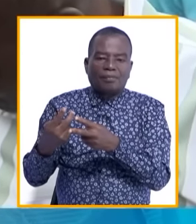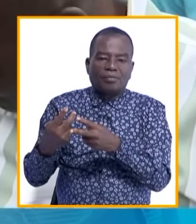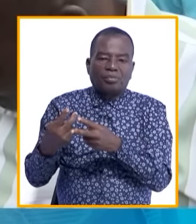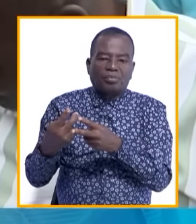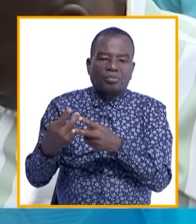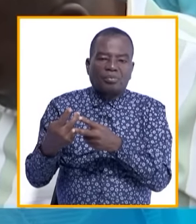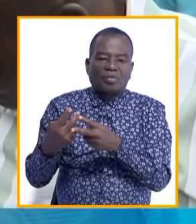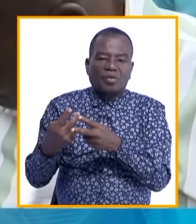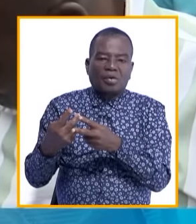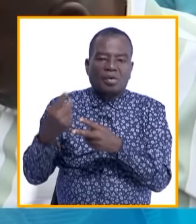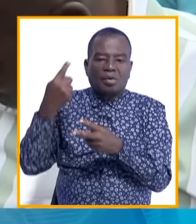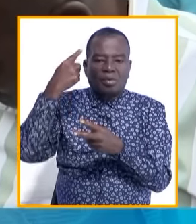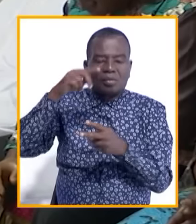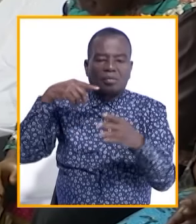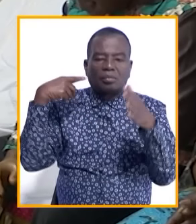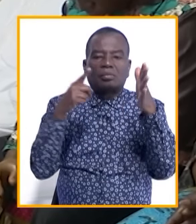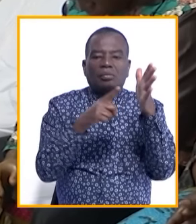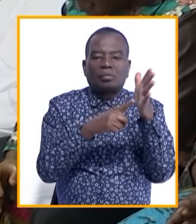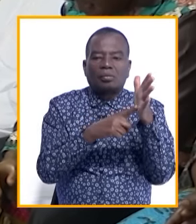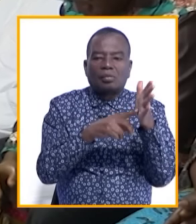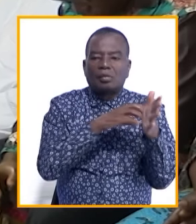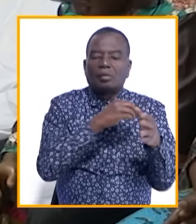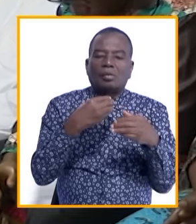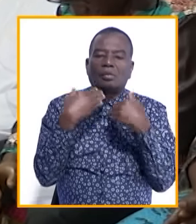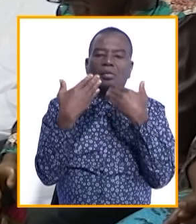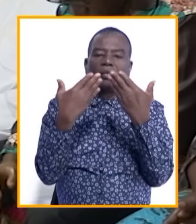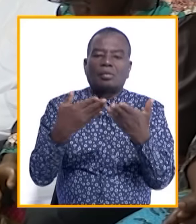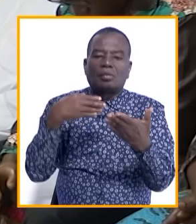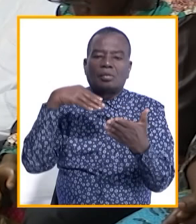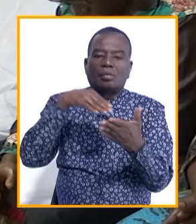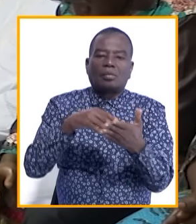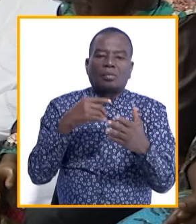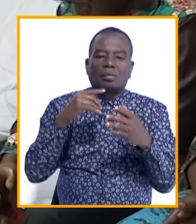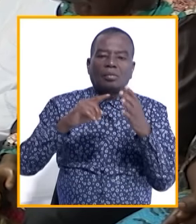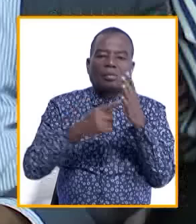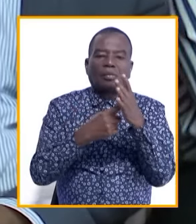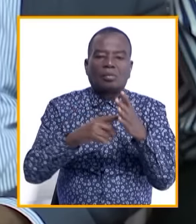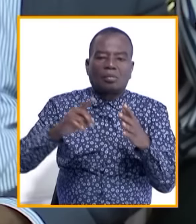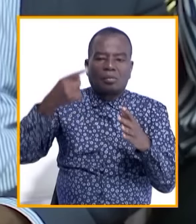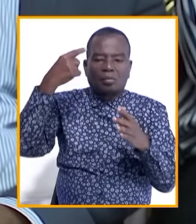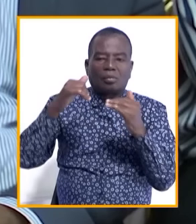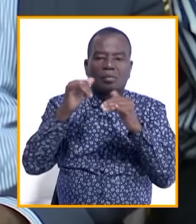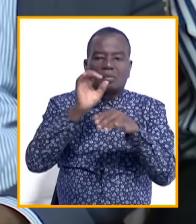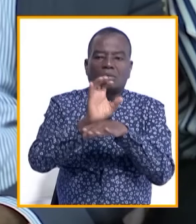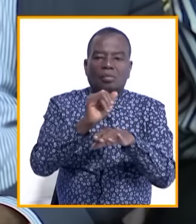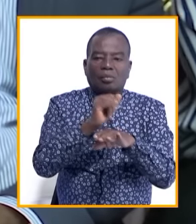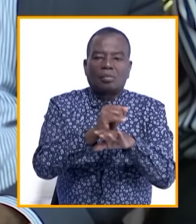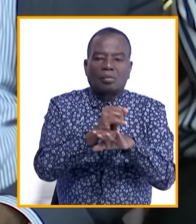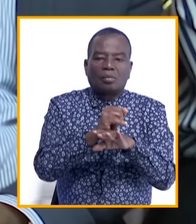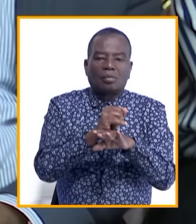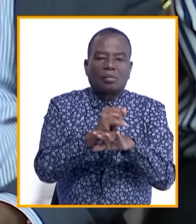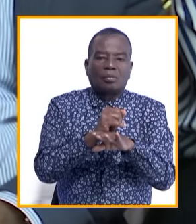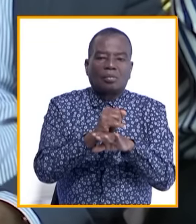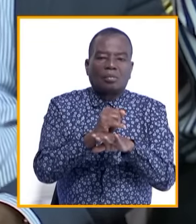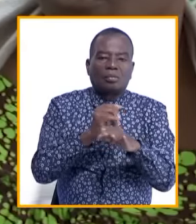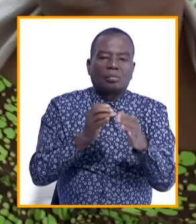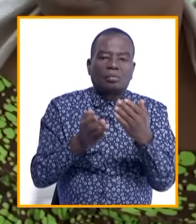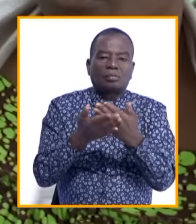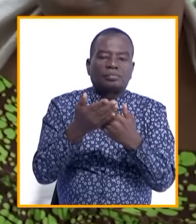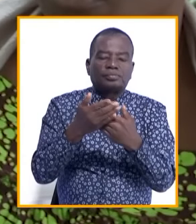Et ça nous marque. Et on remercie encore une fois l'État de Côte d'Ivoire par le truchement